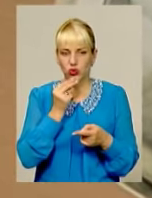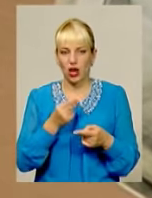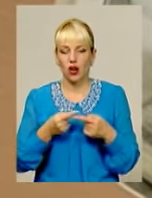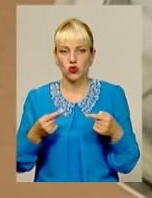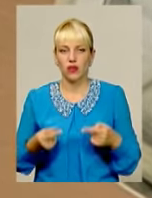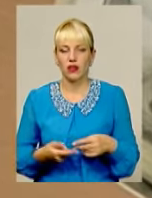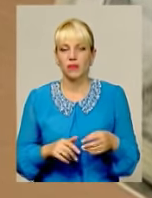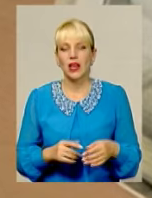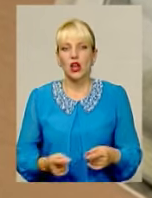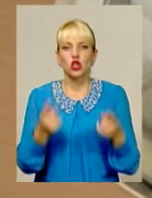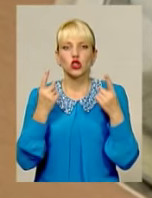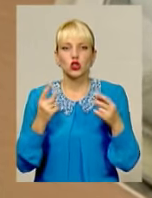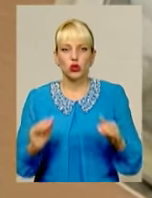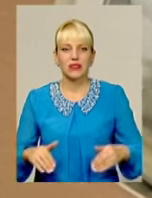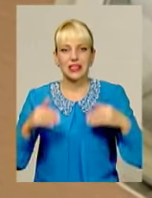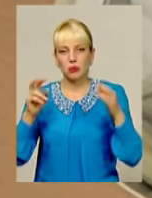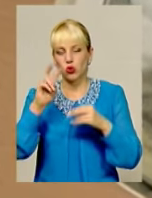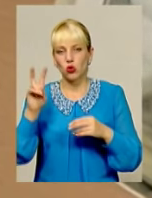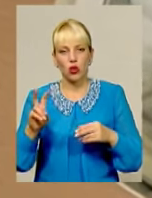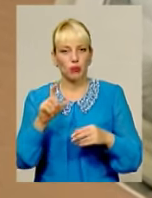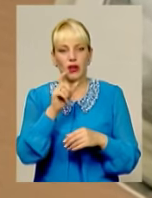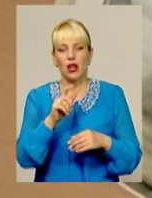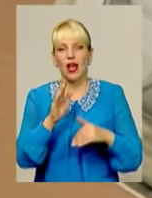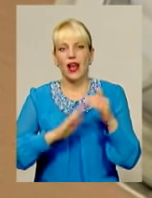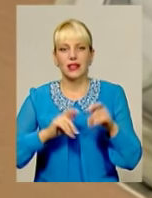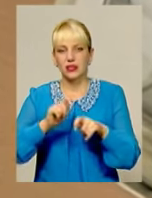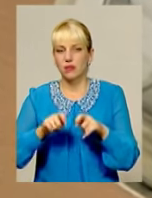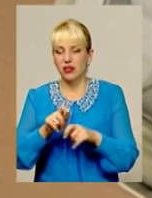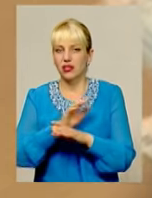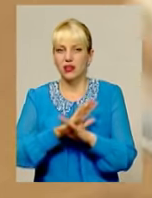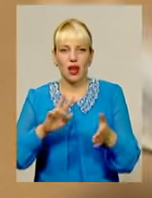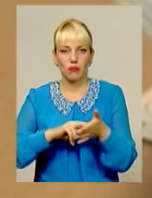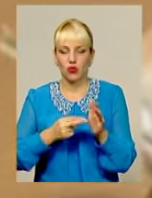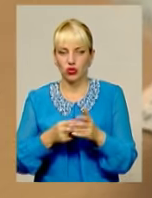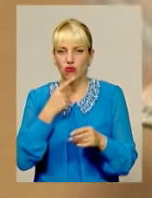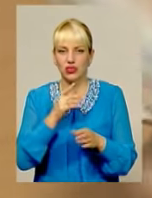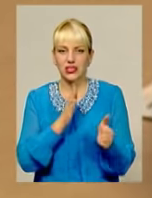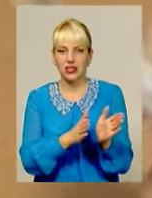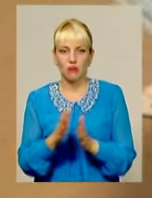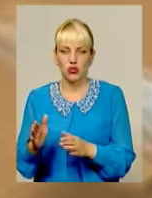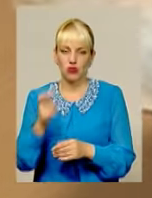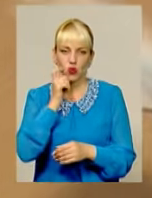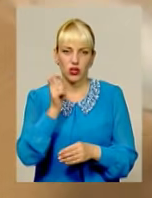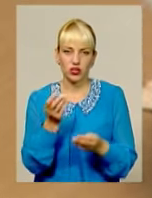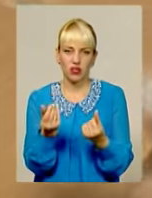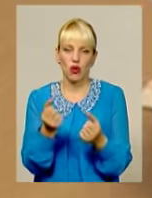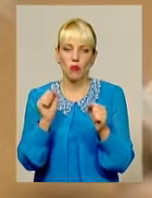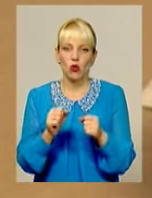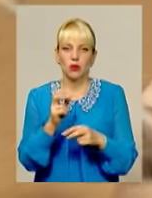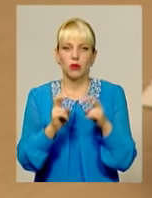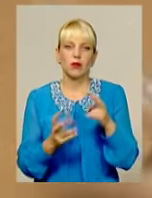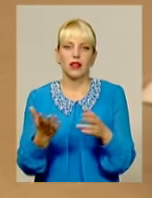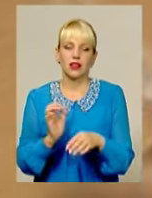Утім, суттєвого стрибка долара цієї осені експерти не прогнозують. І запевняють, стабілізувати українську валюту можуть підприємства,